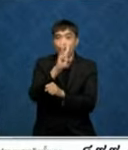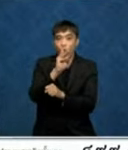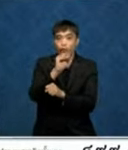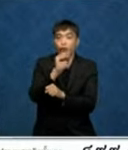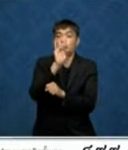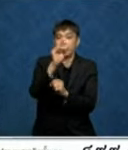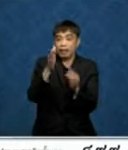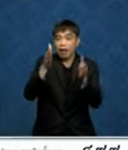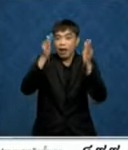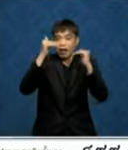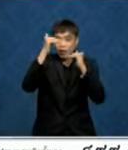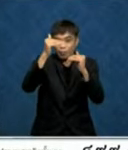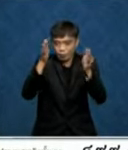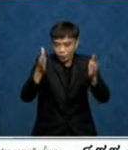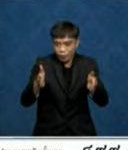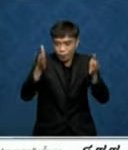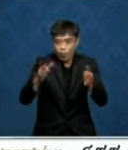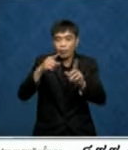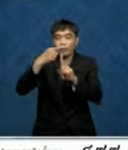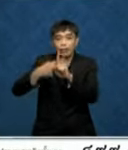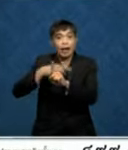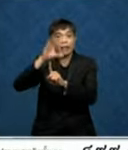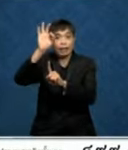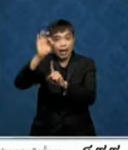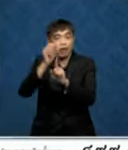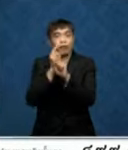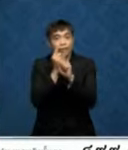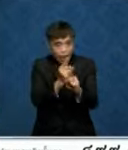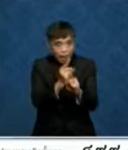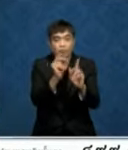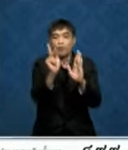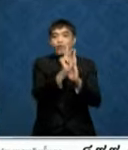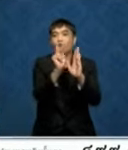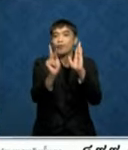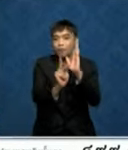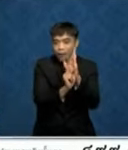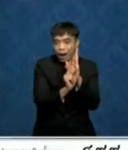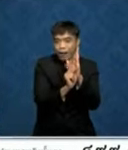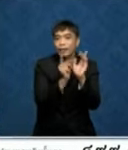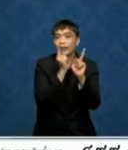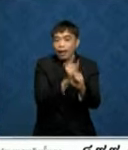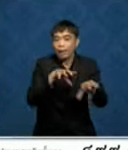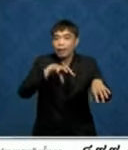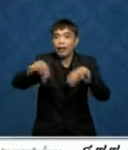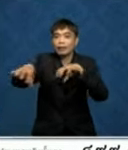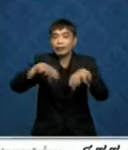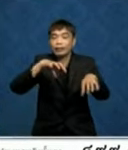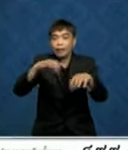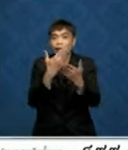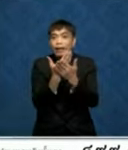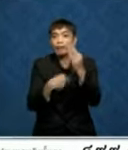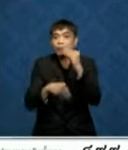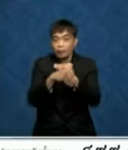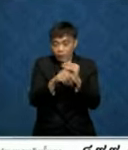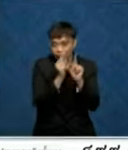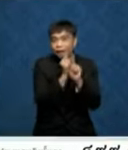มาณ2567ก็คือสิ้นเดือนกันยายนนี้นะครับเพื่อให้เป็นไปตามกฎหมายว่าด้วยการจัดทำงบประมาณเพิ่มเติมขอบคุณครับท่านประธ